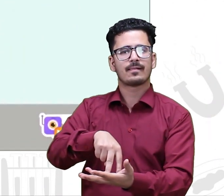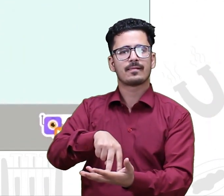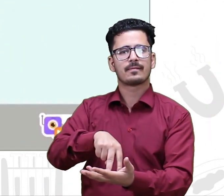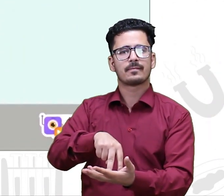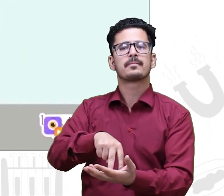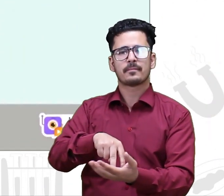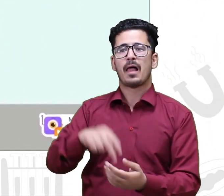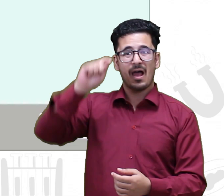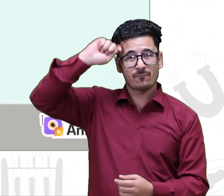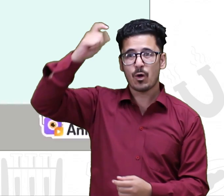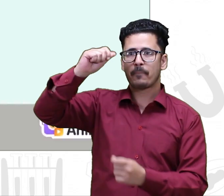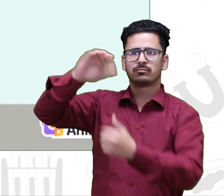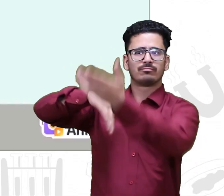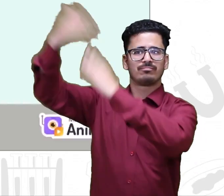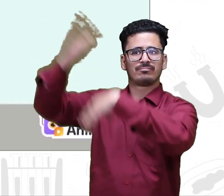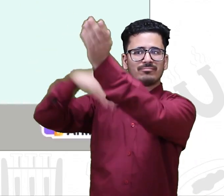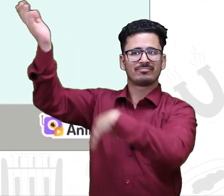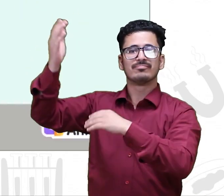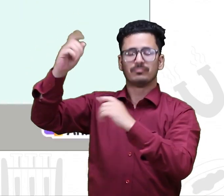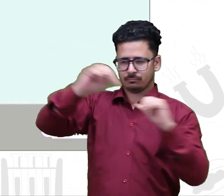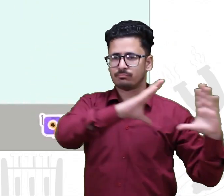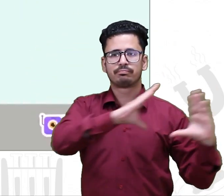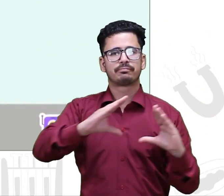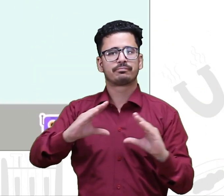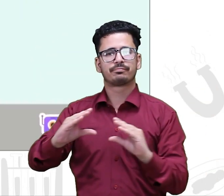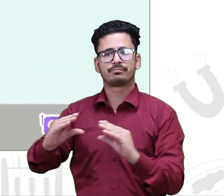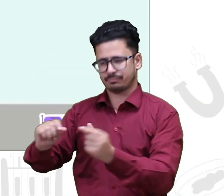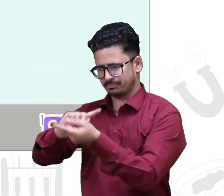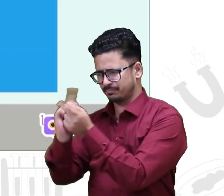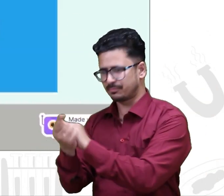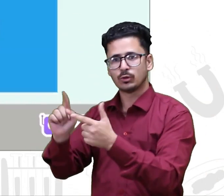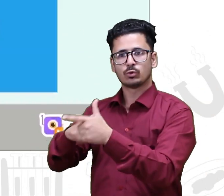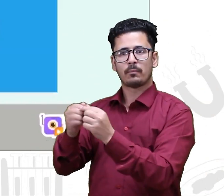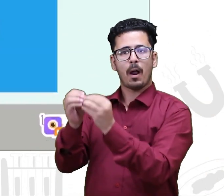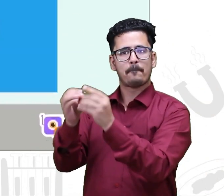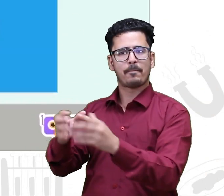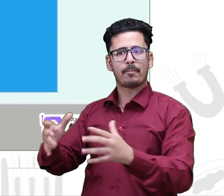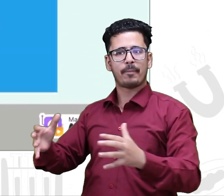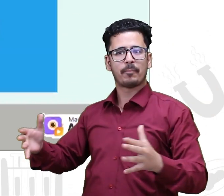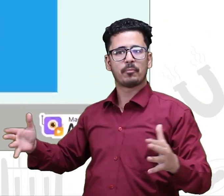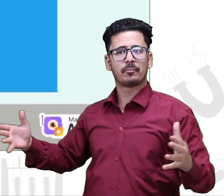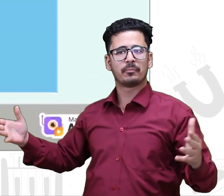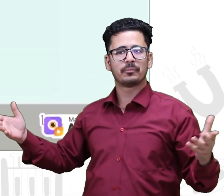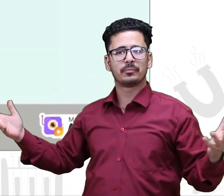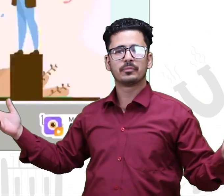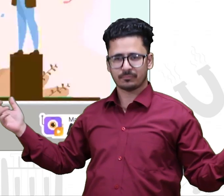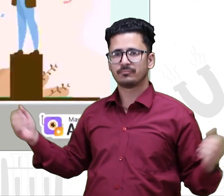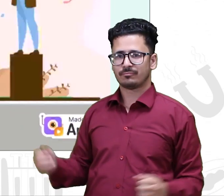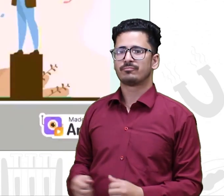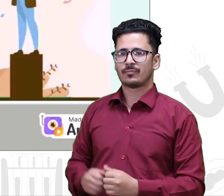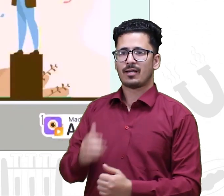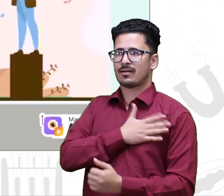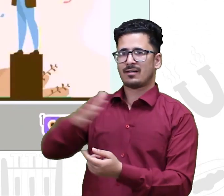कार्बन इंधन उपयोग कमी करणे, एक पाऊल आत्मनिर्भर भारताकडे, विदेशी मुद्रा निर्यातीमध्ये कमतरता आणणे, देशात